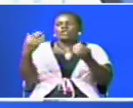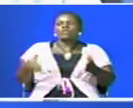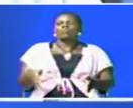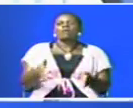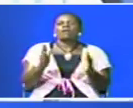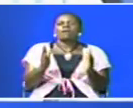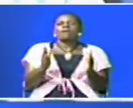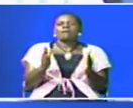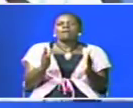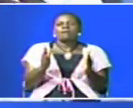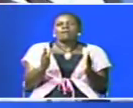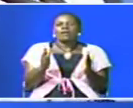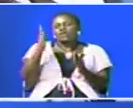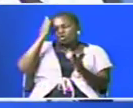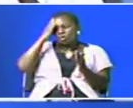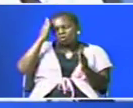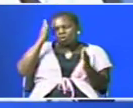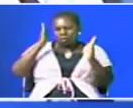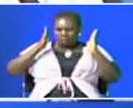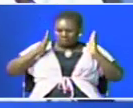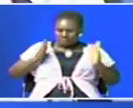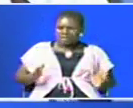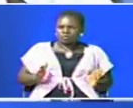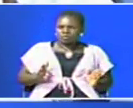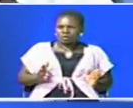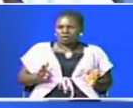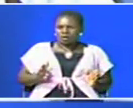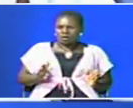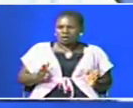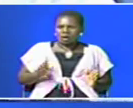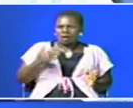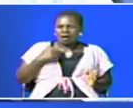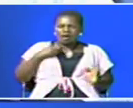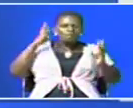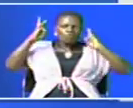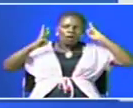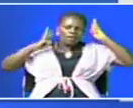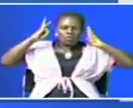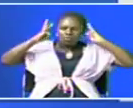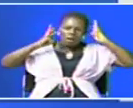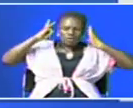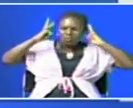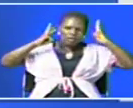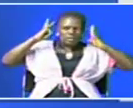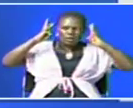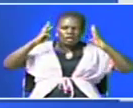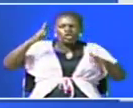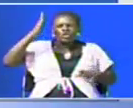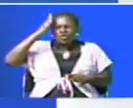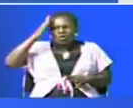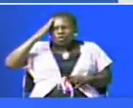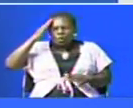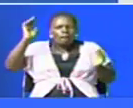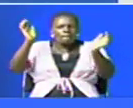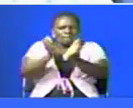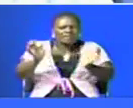moja itapia. Unajua binadamu ameumbwa na hofu. Naam. Vitu akijua zile